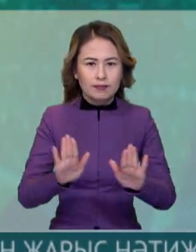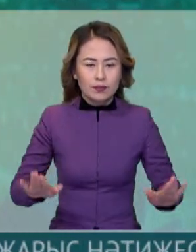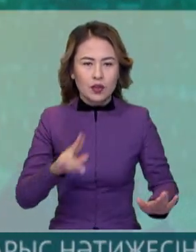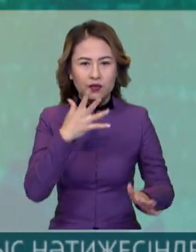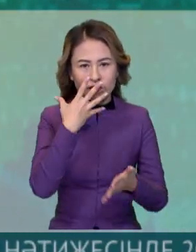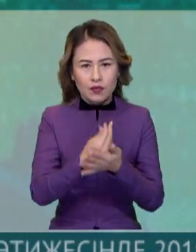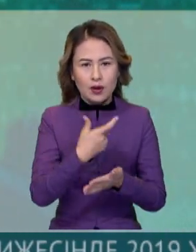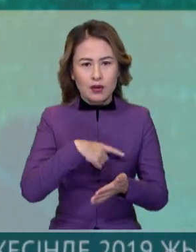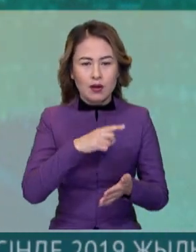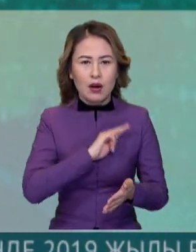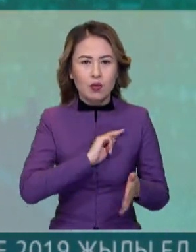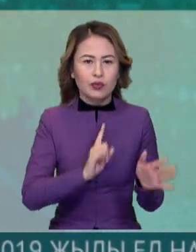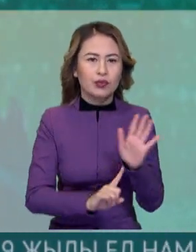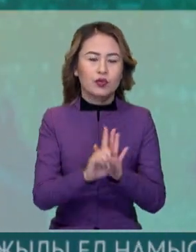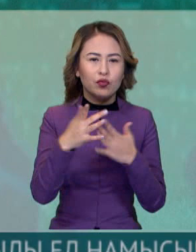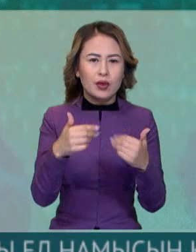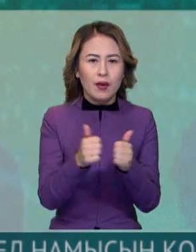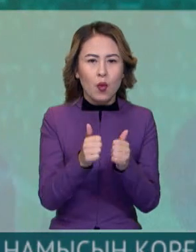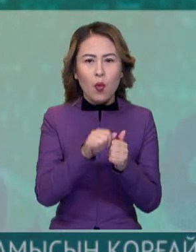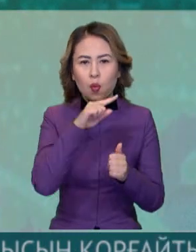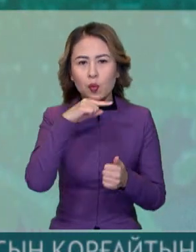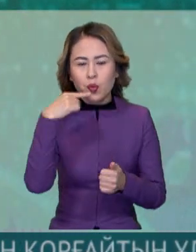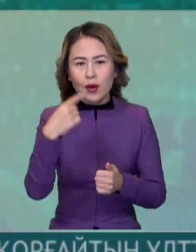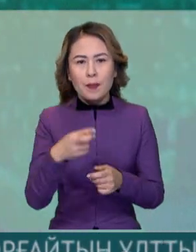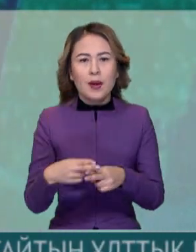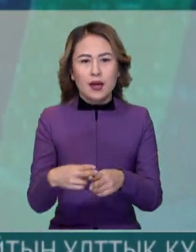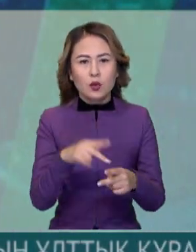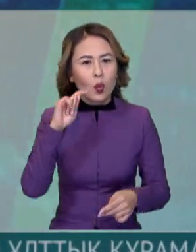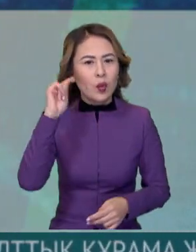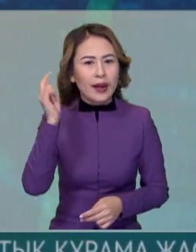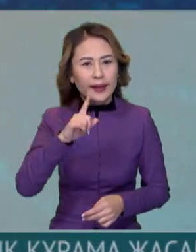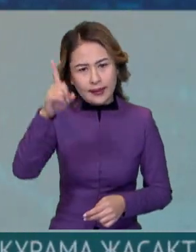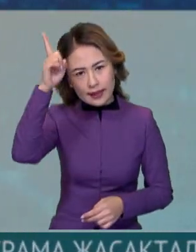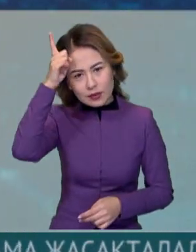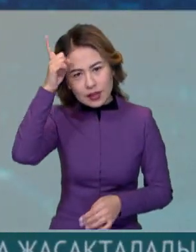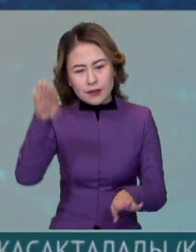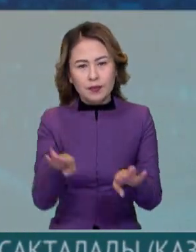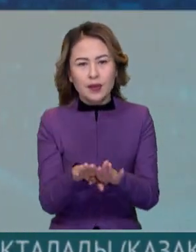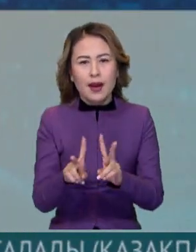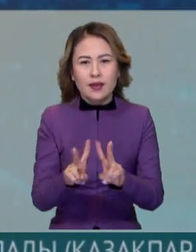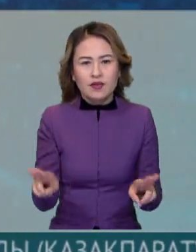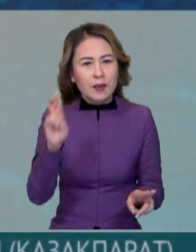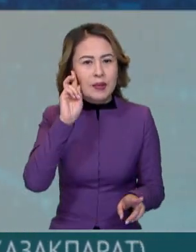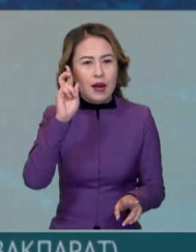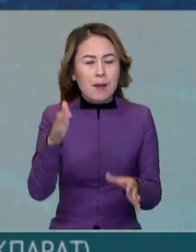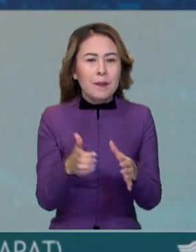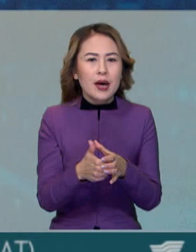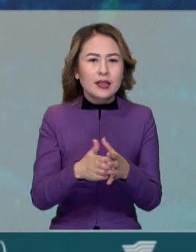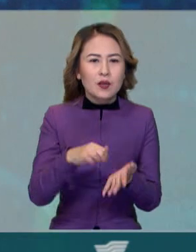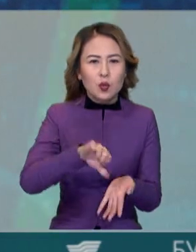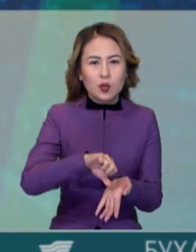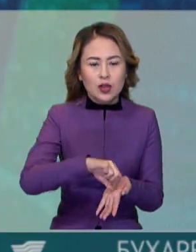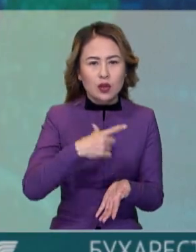жұмысын бастады. Шараға отандық көрші Ресей елінің, Беларусь, Украина және Германия сынды мемлекеттердің компаниялары